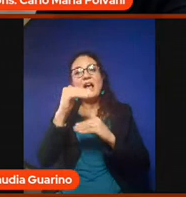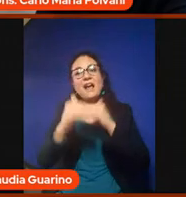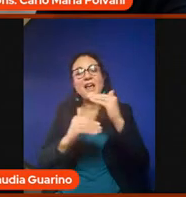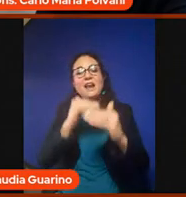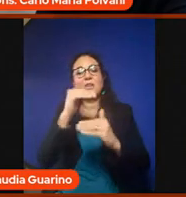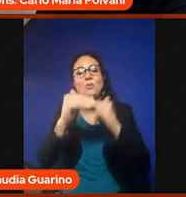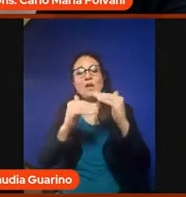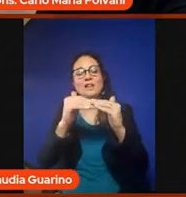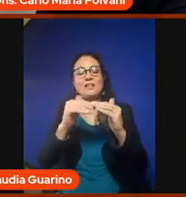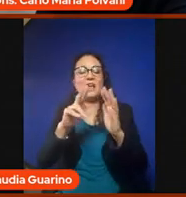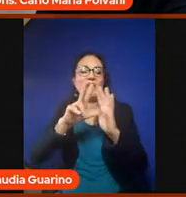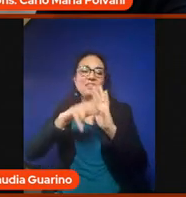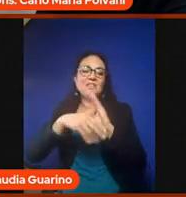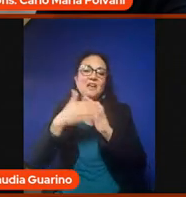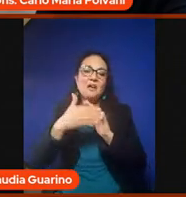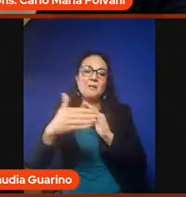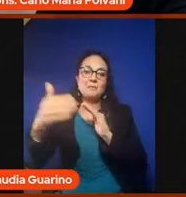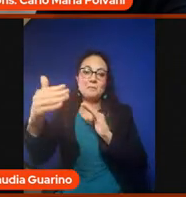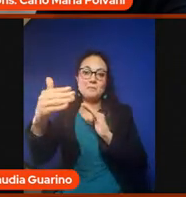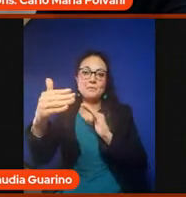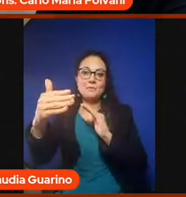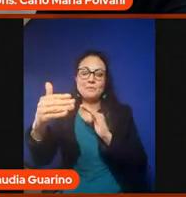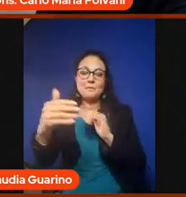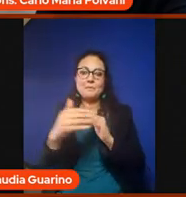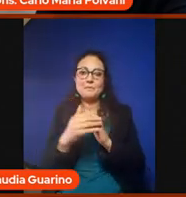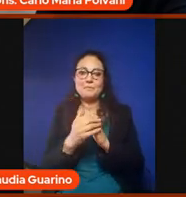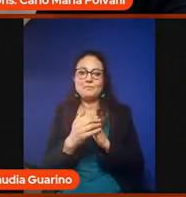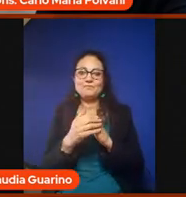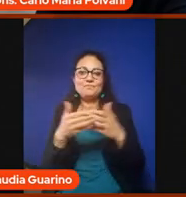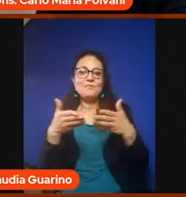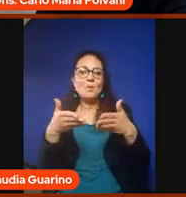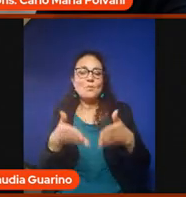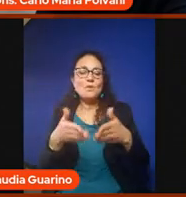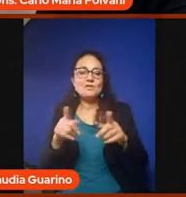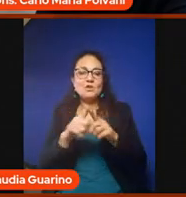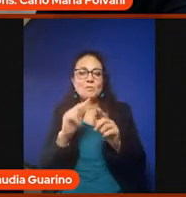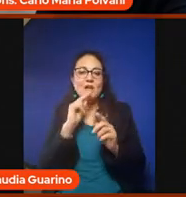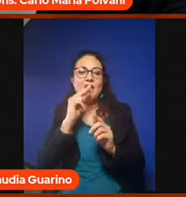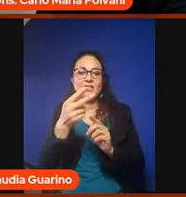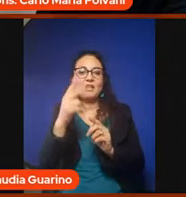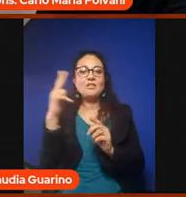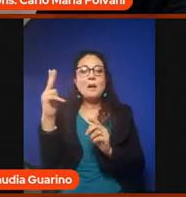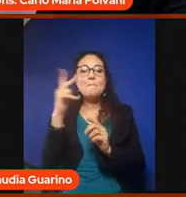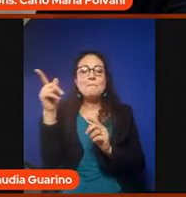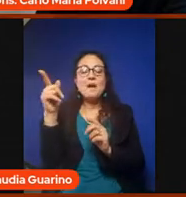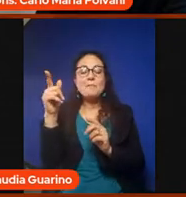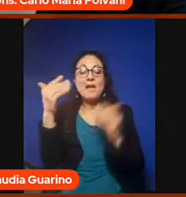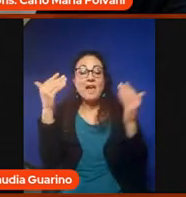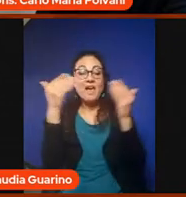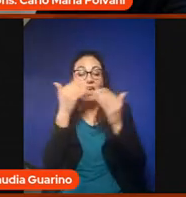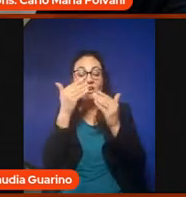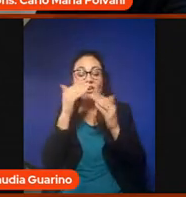maggiore. E questo, come ha detto il Papa, gli errori si pagano.